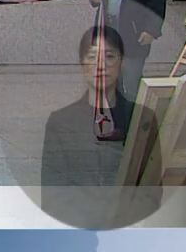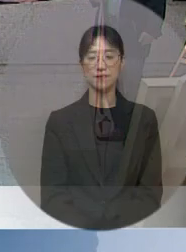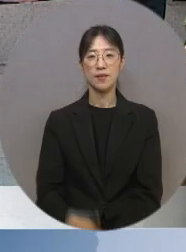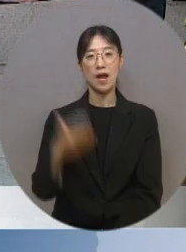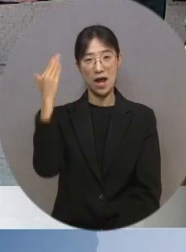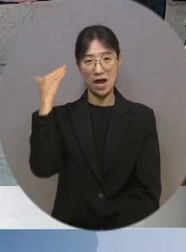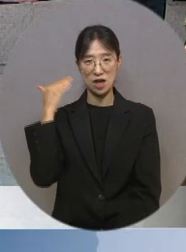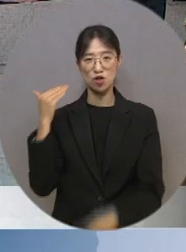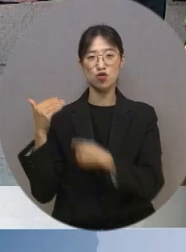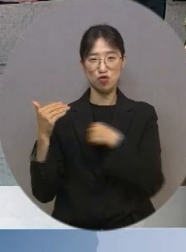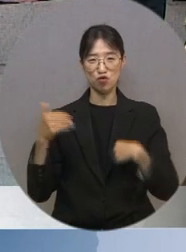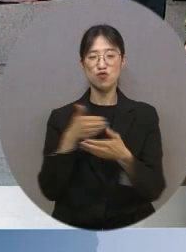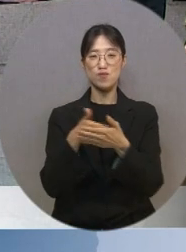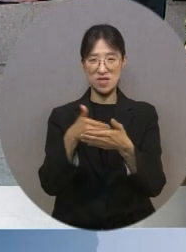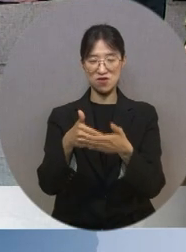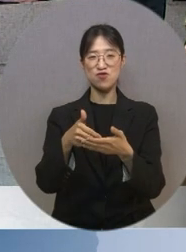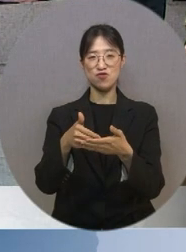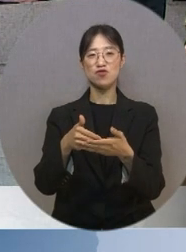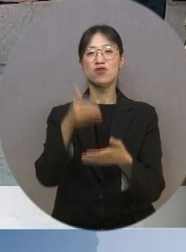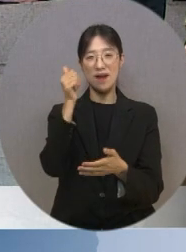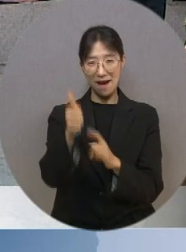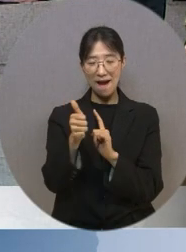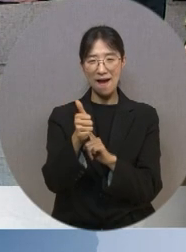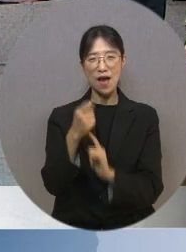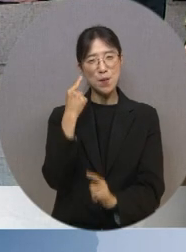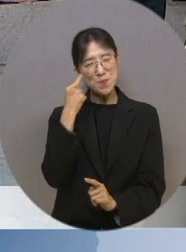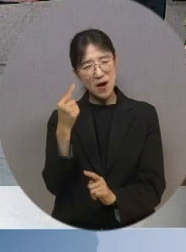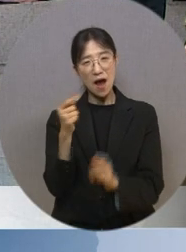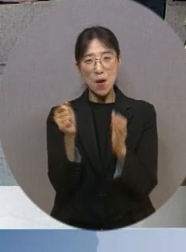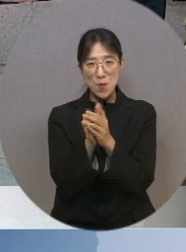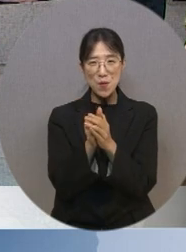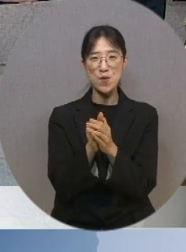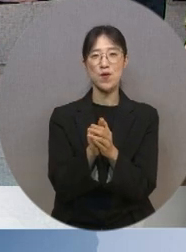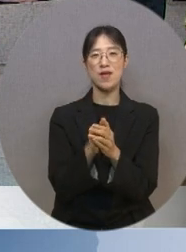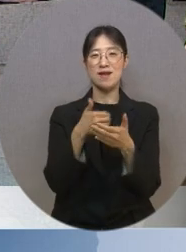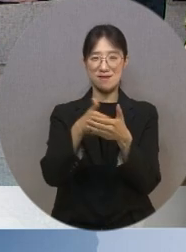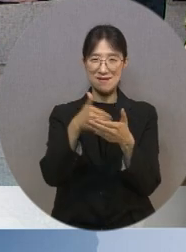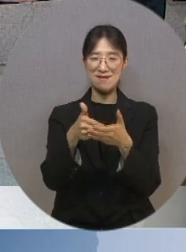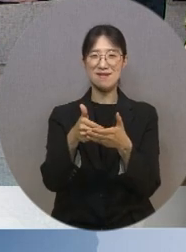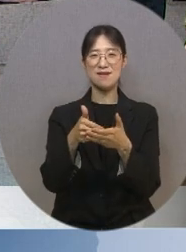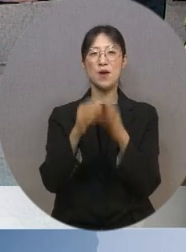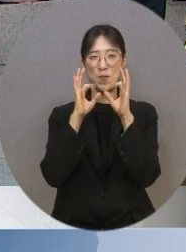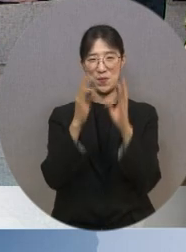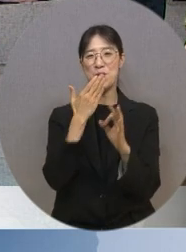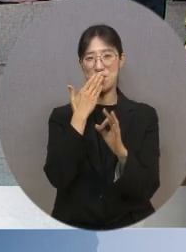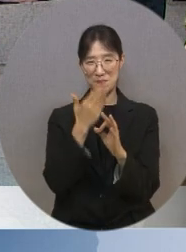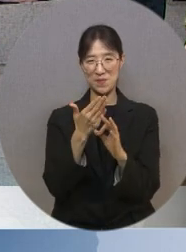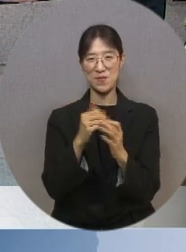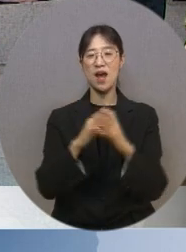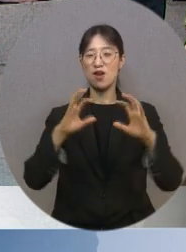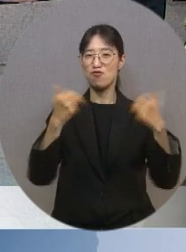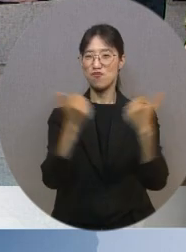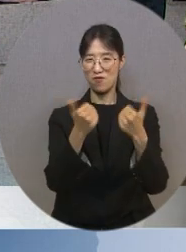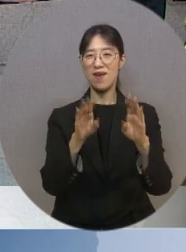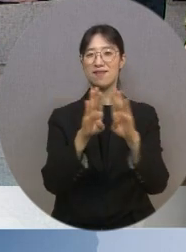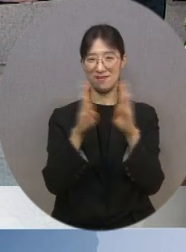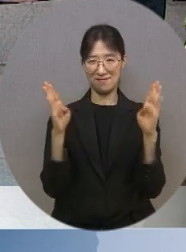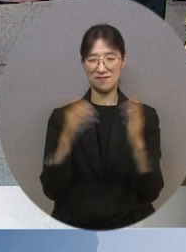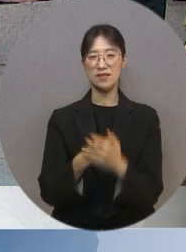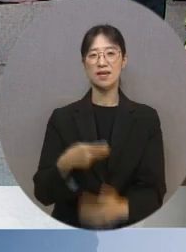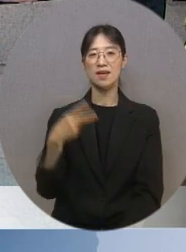한국과 중국 중견 미술 작가들의 독창적인 작품을 한자리에서 만나볼 수 있는 전시회가 국회에서